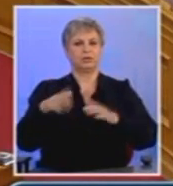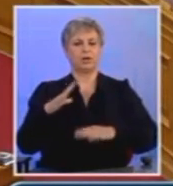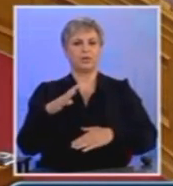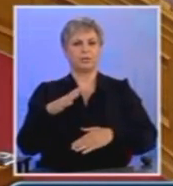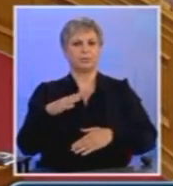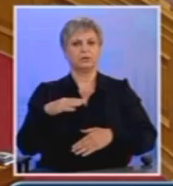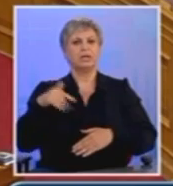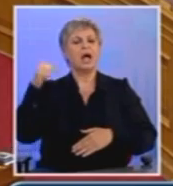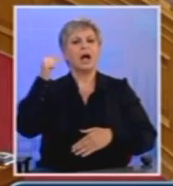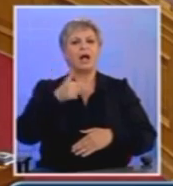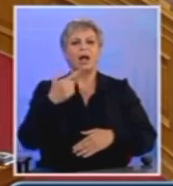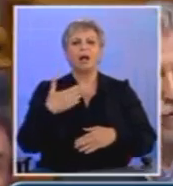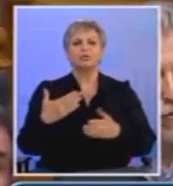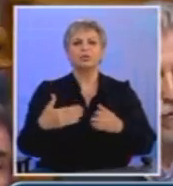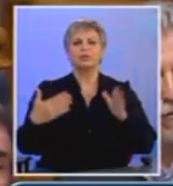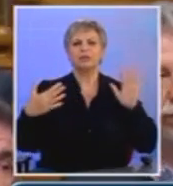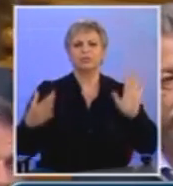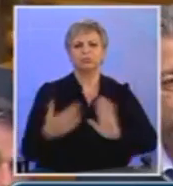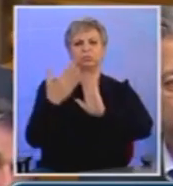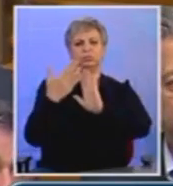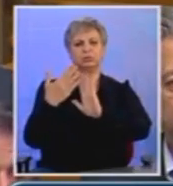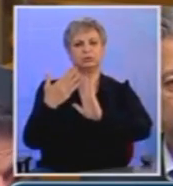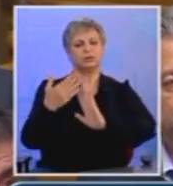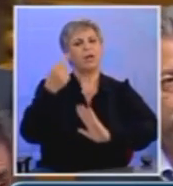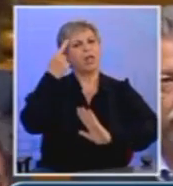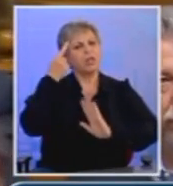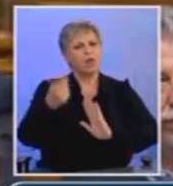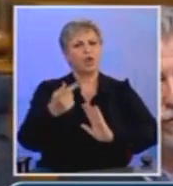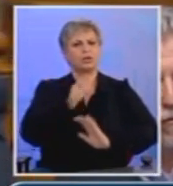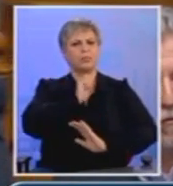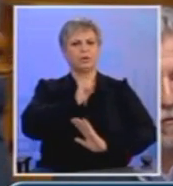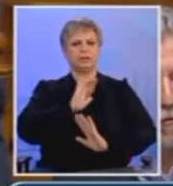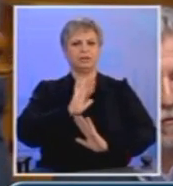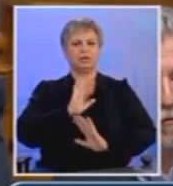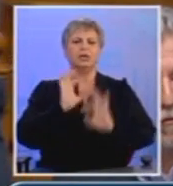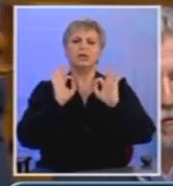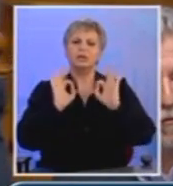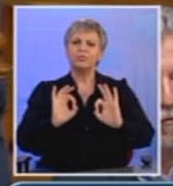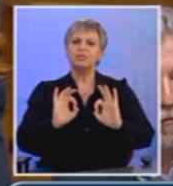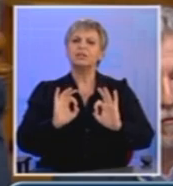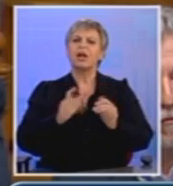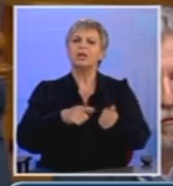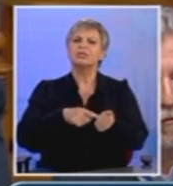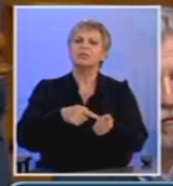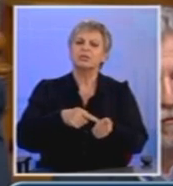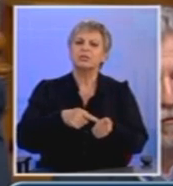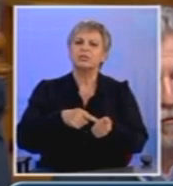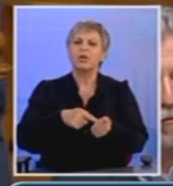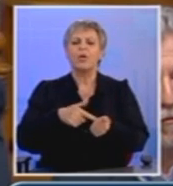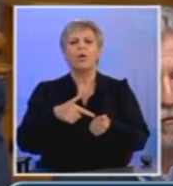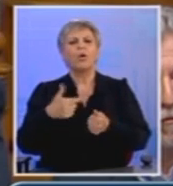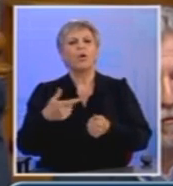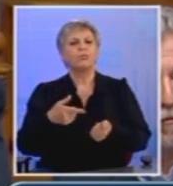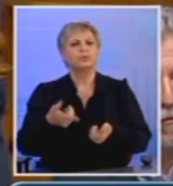ιδεολογική σύγκρουση βεβαίως έχει και χαρακτηριστικά μάχης πολιτικής ανάμεσα